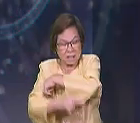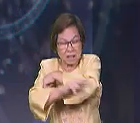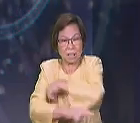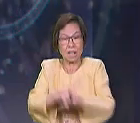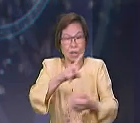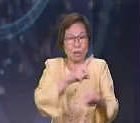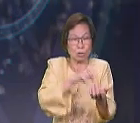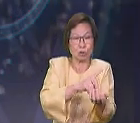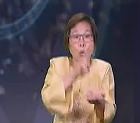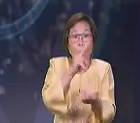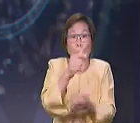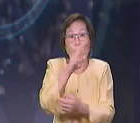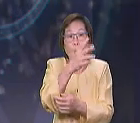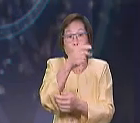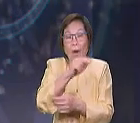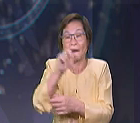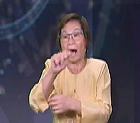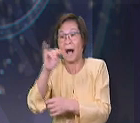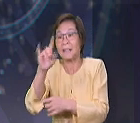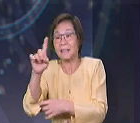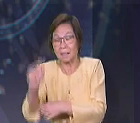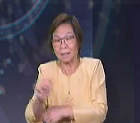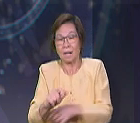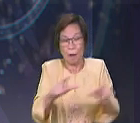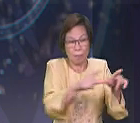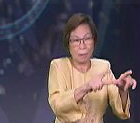Wan Aida Wan Hashim, permit berkenaan melibatkan